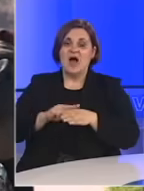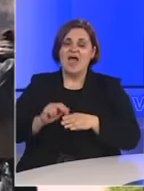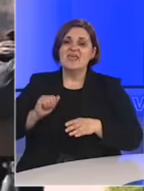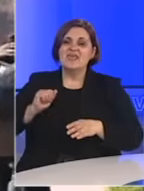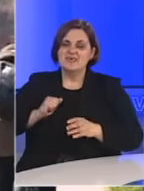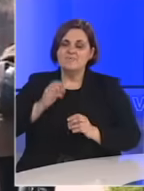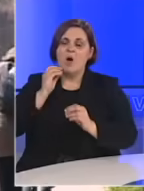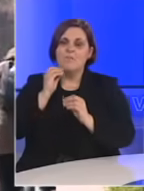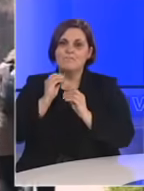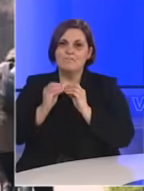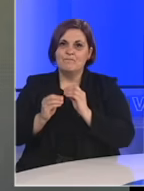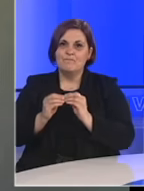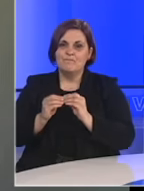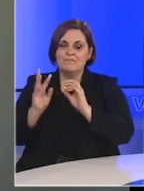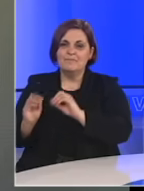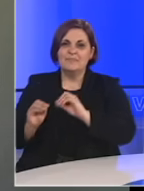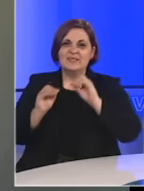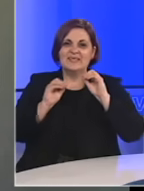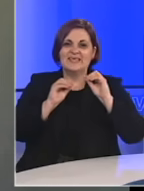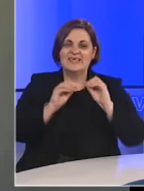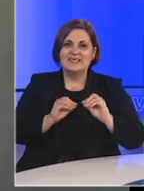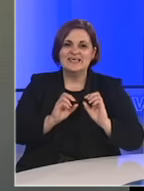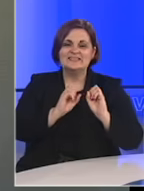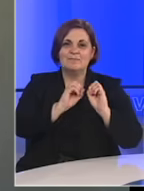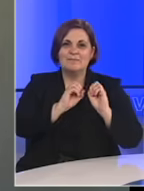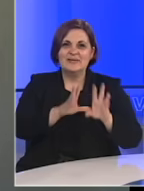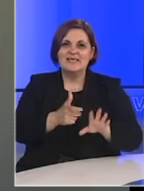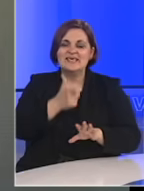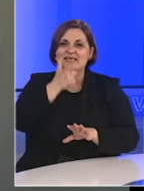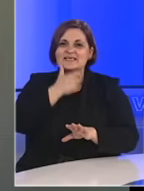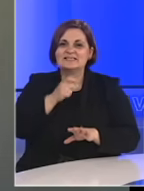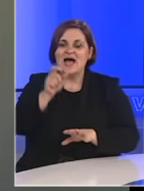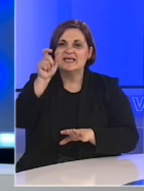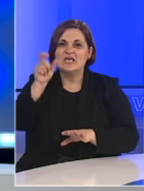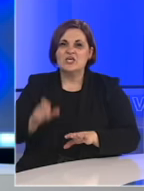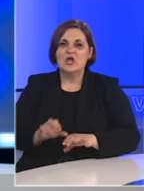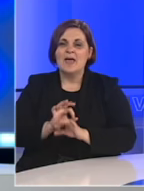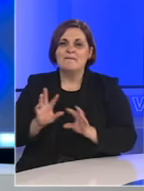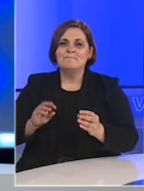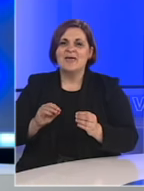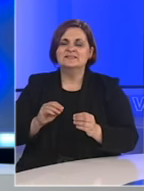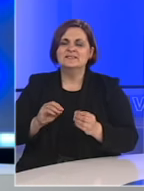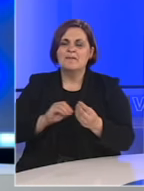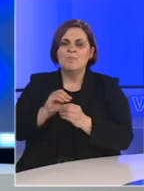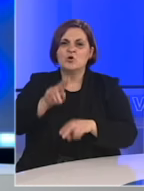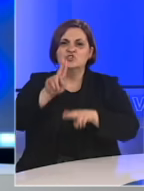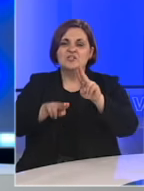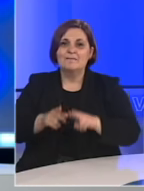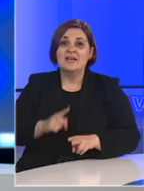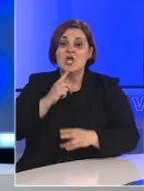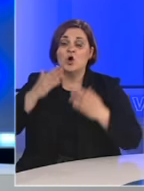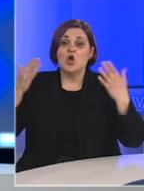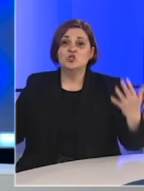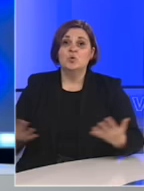imao problema sa izmještanjem i zbrinjavanjem starih lica bezporučnog staranja koji trebaju